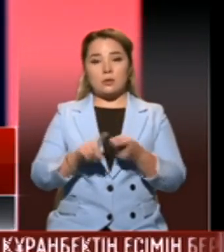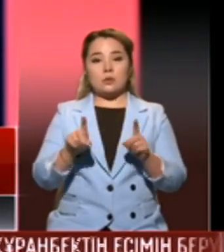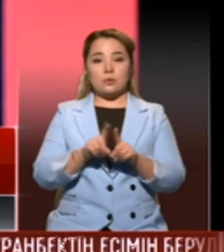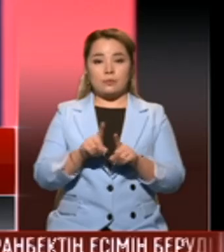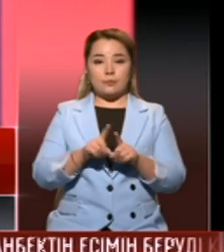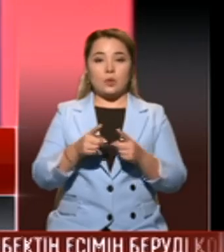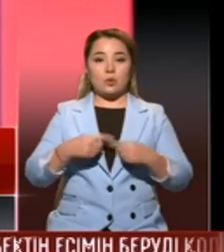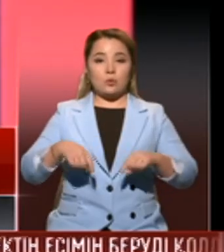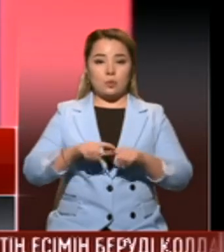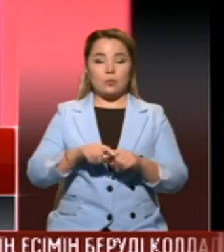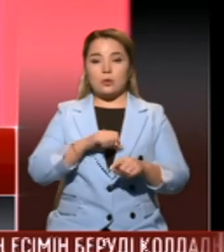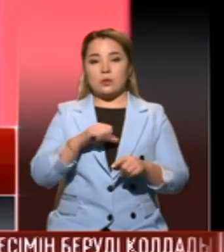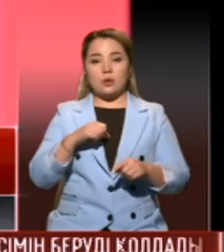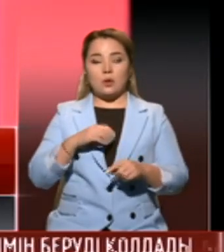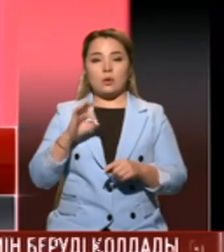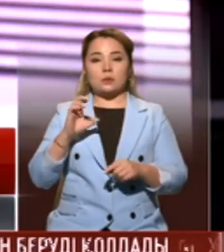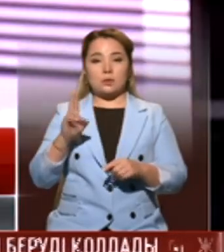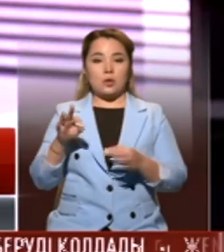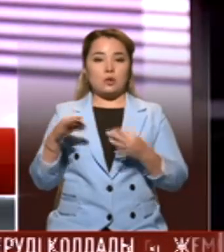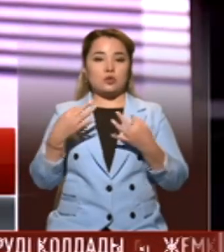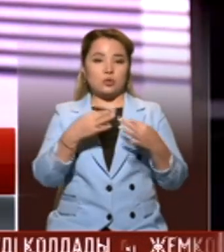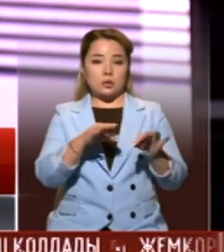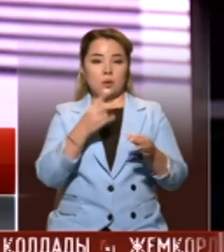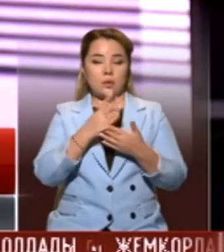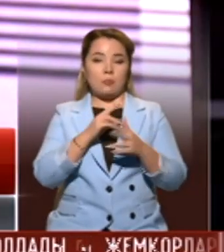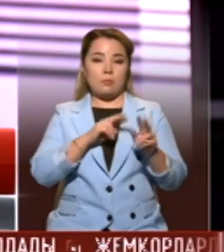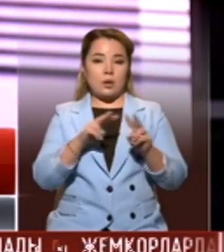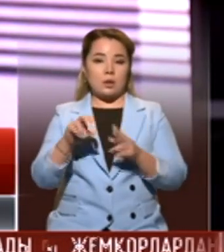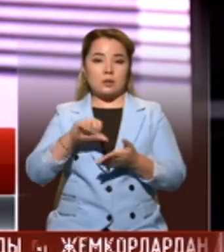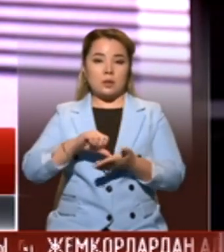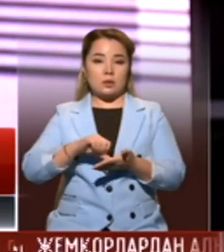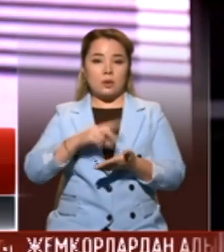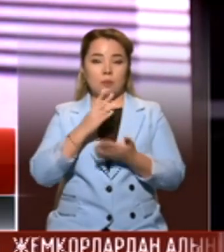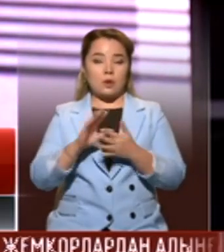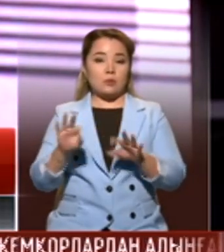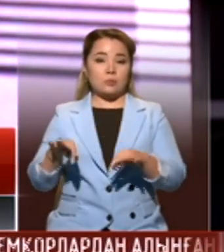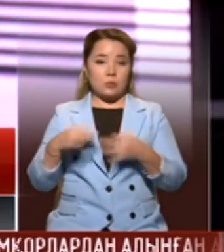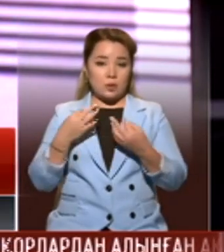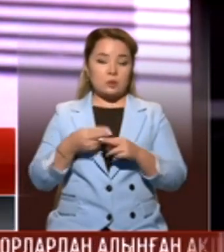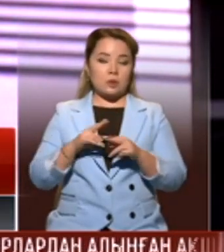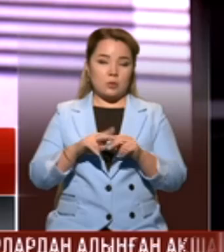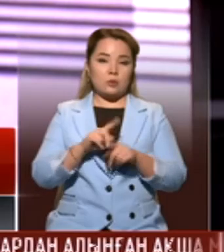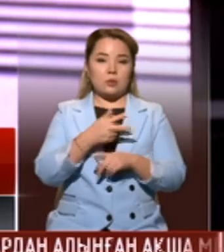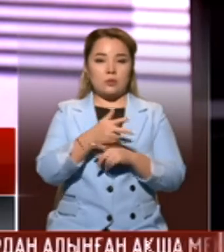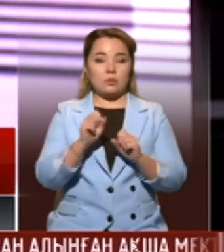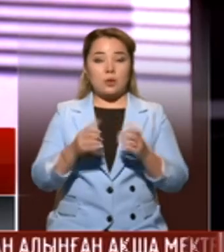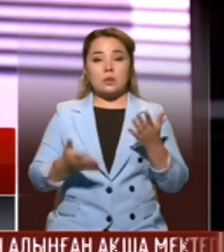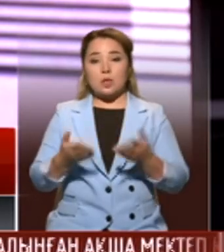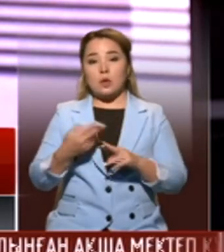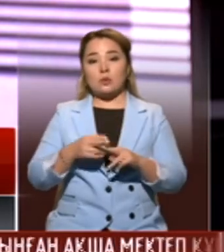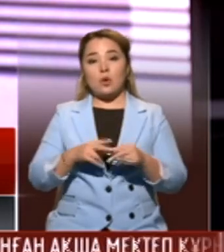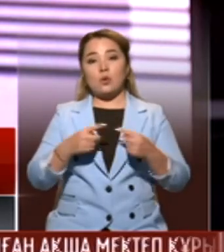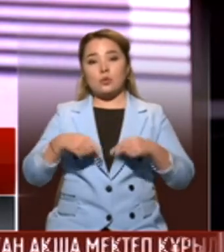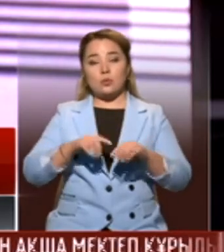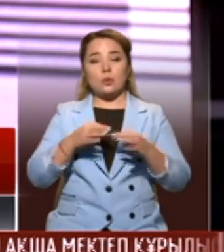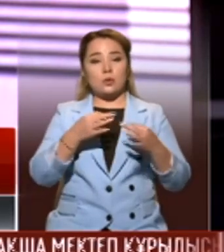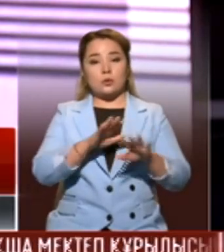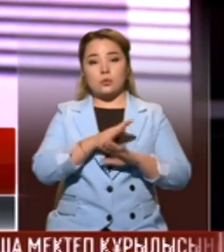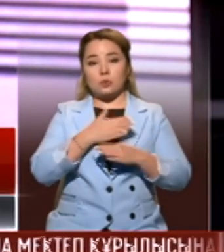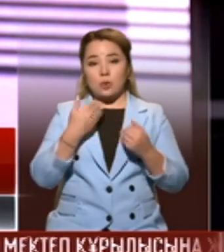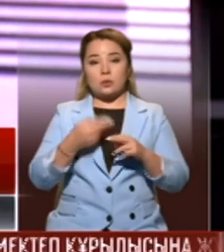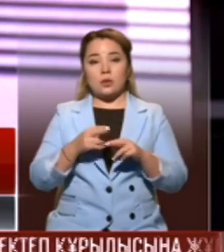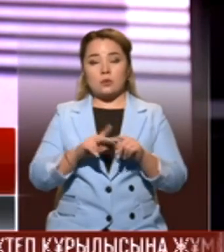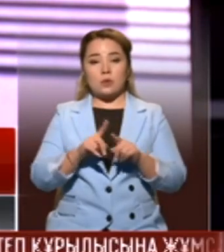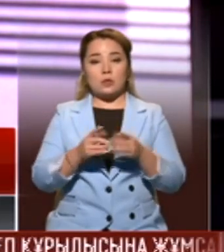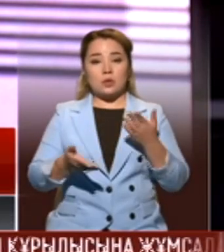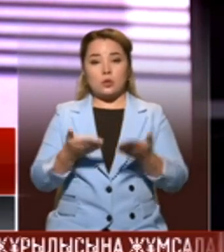енді ұйымдар барып ОСК-тан рұқсат сұрау керек. Бақылаушы болатын ұйымдар, байқаушы болатын ұйымдар. Сондықтан егер ол ұйымға рұқсат етілмесе, мысалы